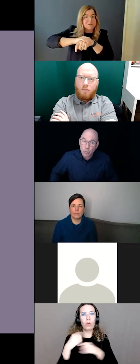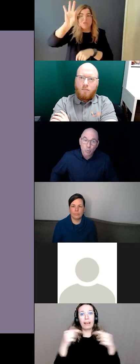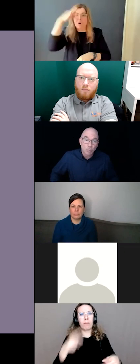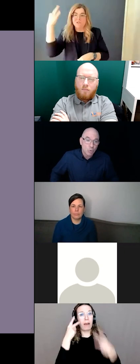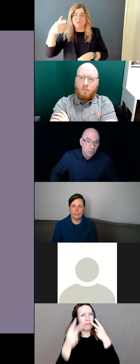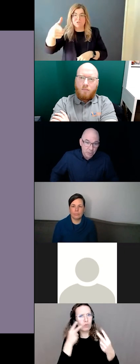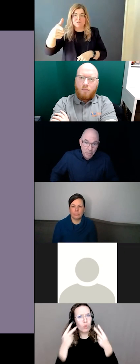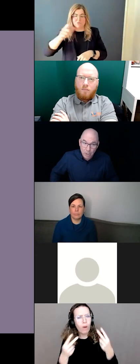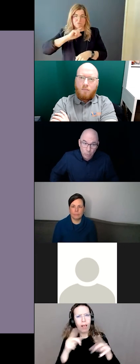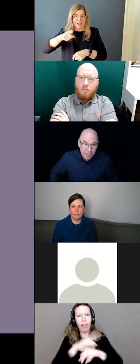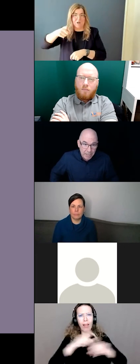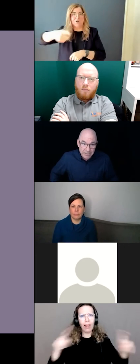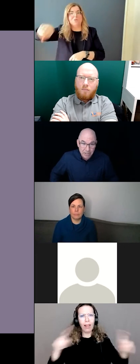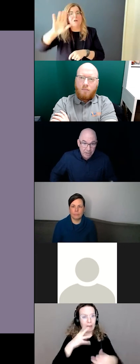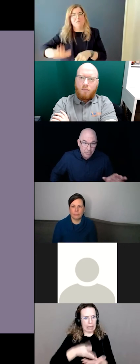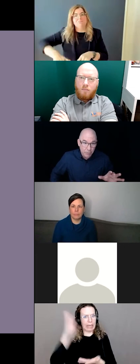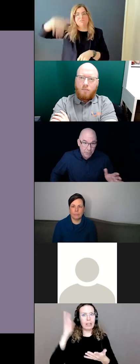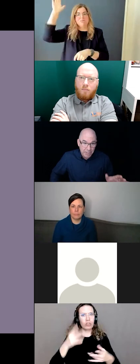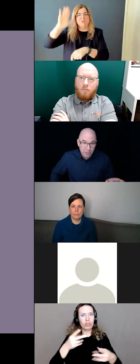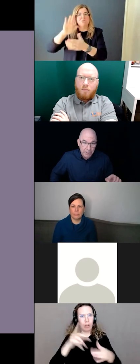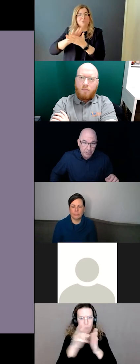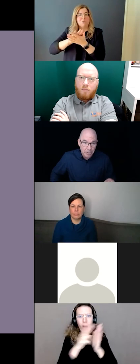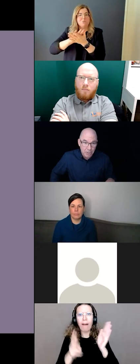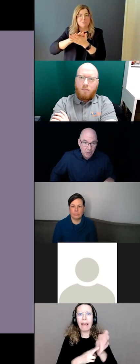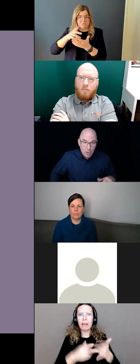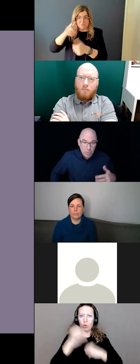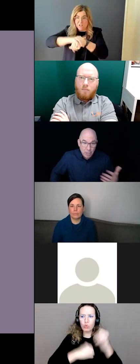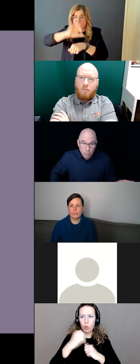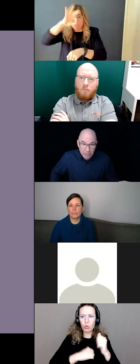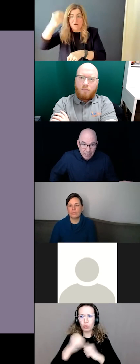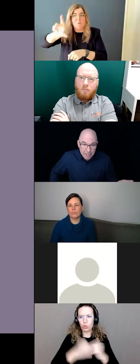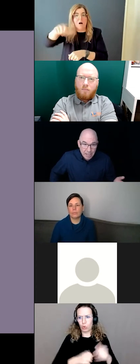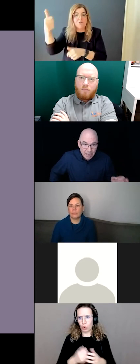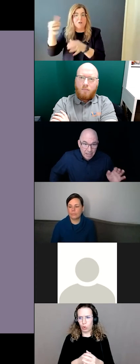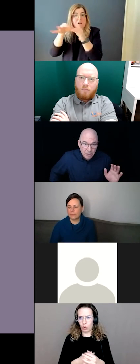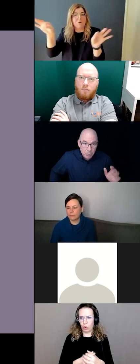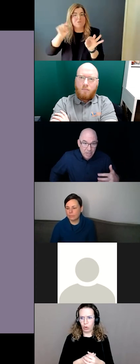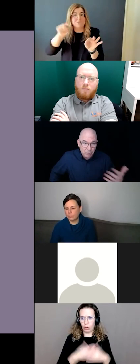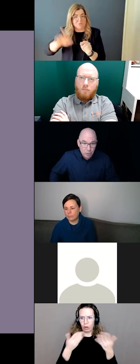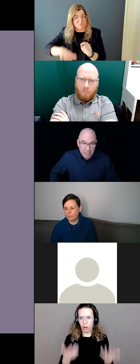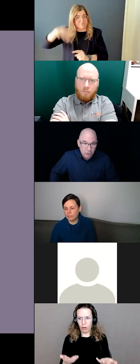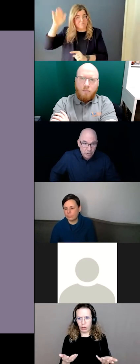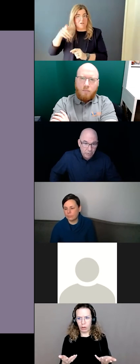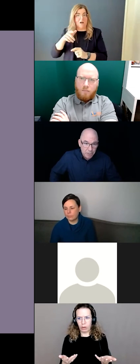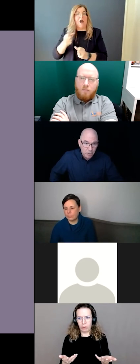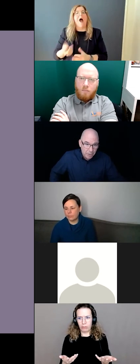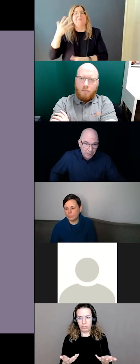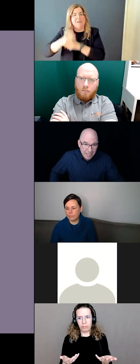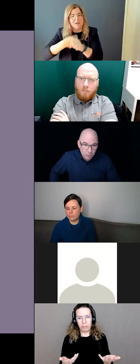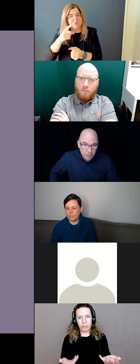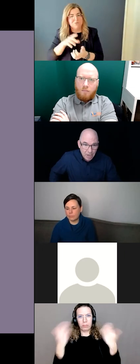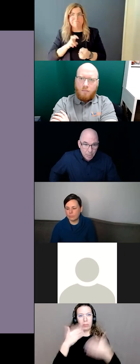très riches, il y a des règles à suivre. Les anglophones, peut-être ne le réalisent pas. Ils ont peut-être